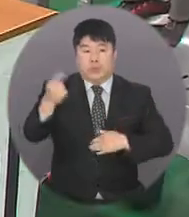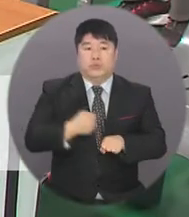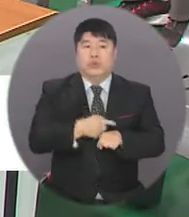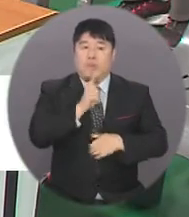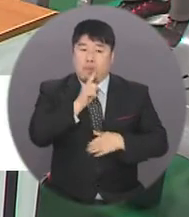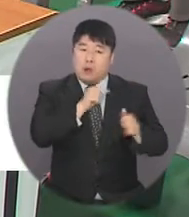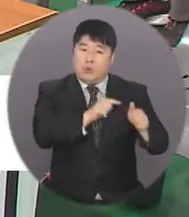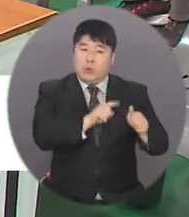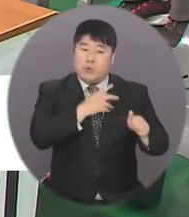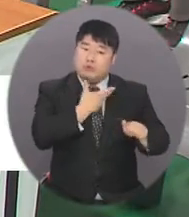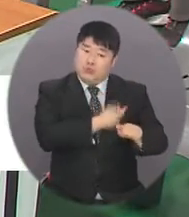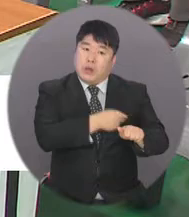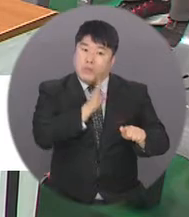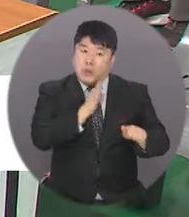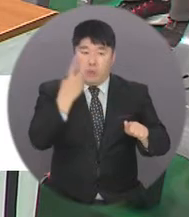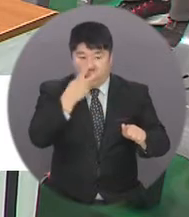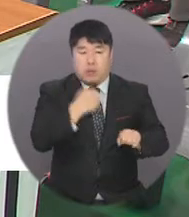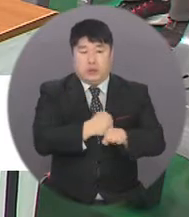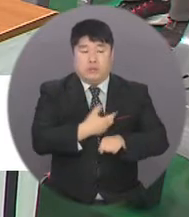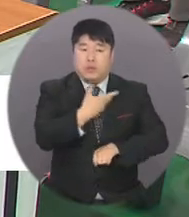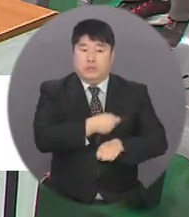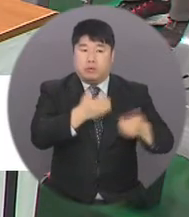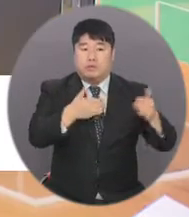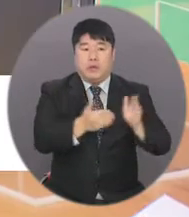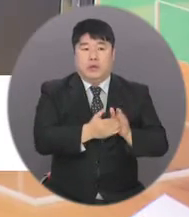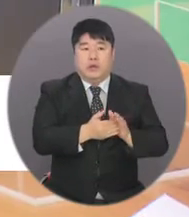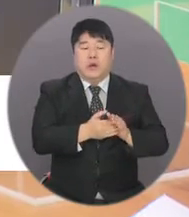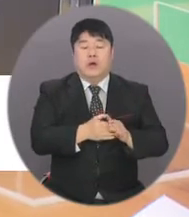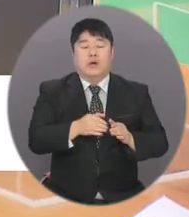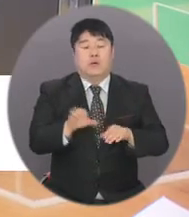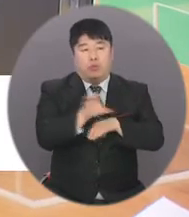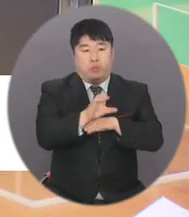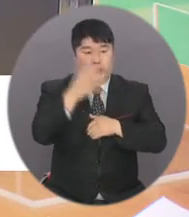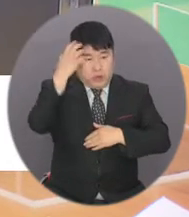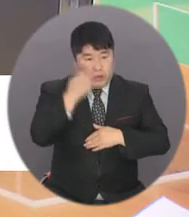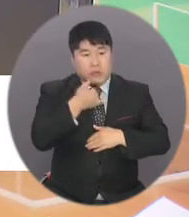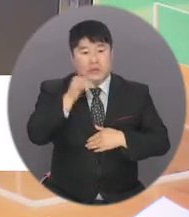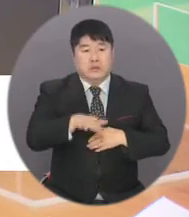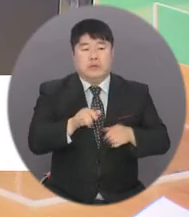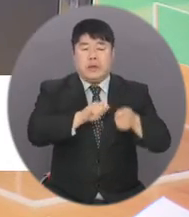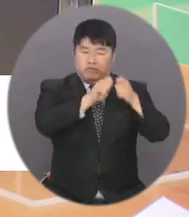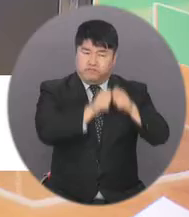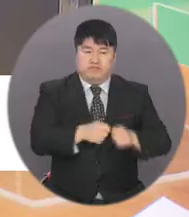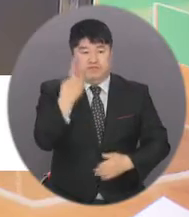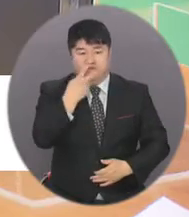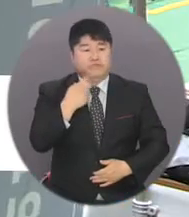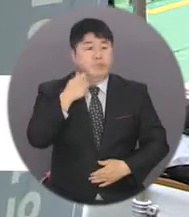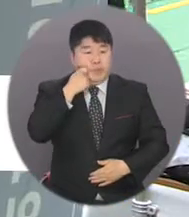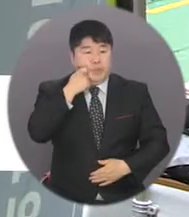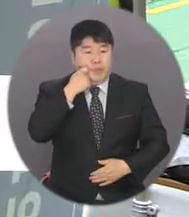구두로 대상자 여부만 확인했고 접종받았다는 이력이 전산에 기록됐지만 면밀히 살피지 않았던 것으로